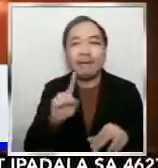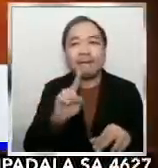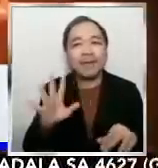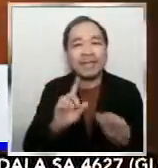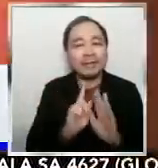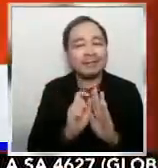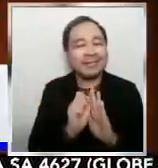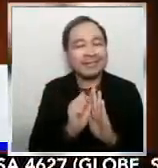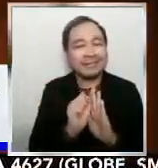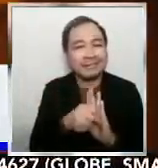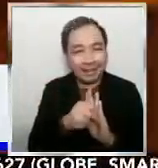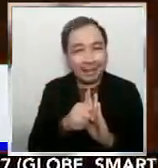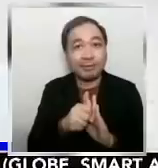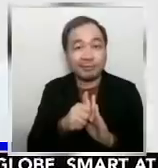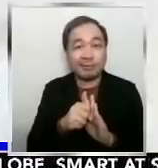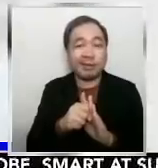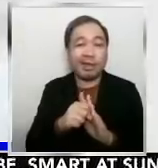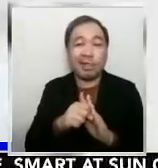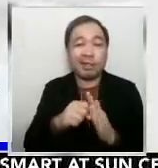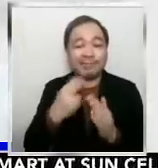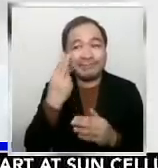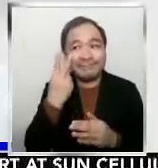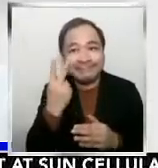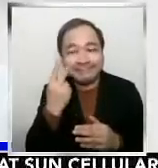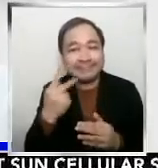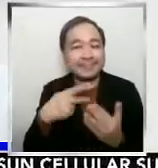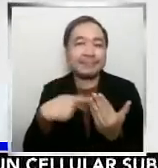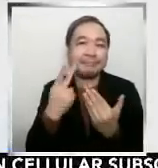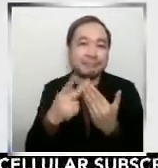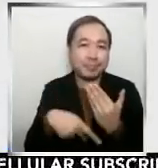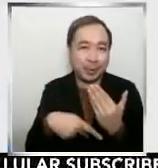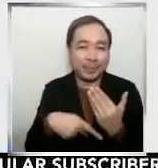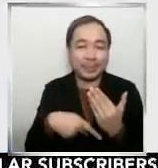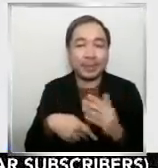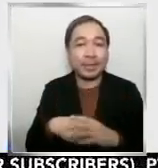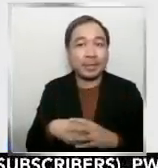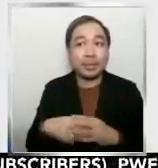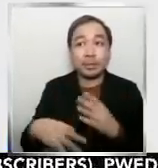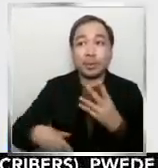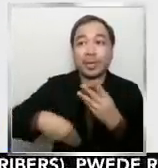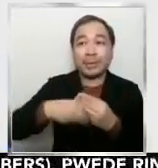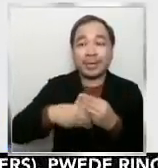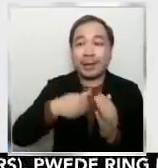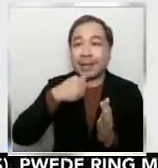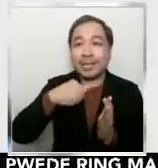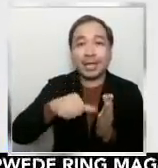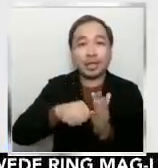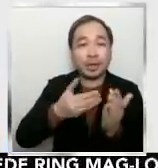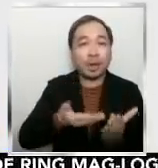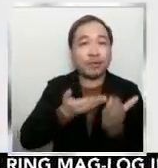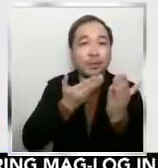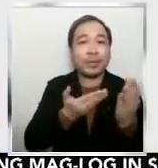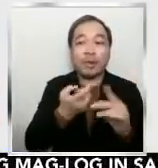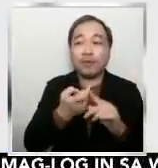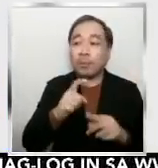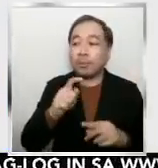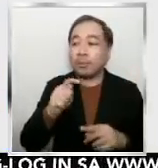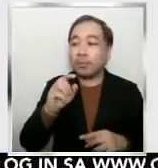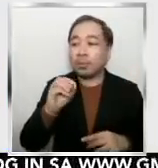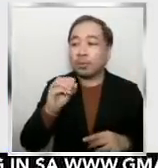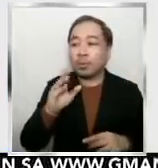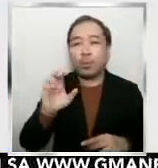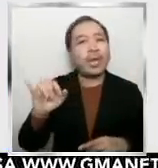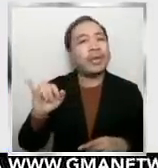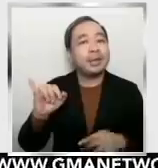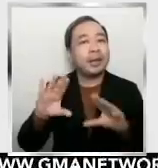live-action series. Dagdag pa rito ang letter of recommendation mula sa Toei Company na nagmamay-ari ng